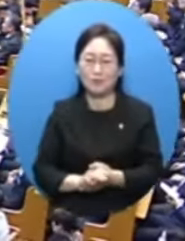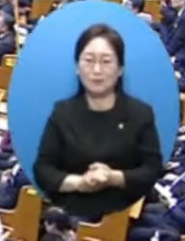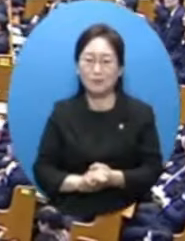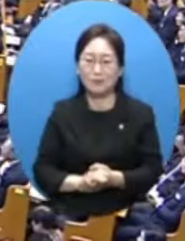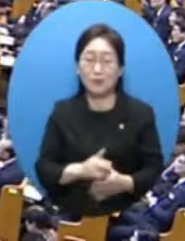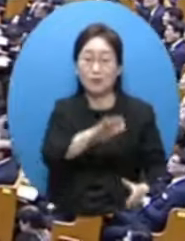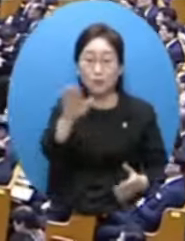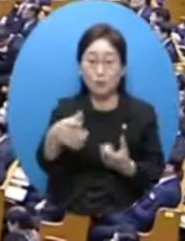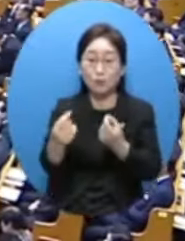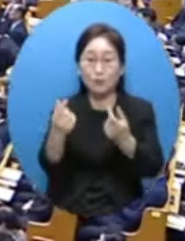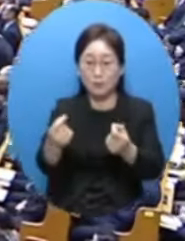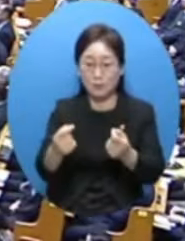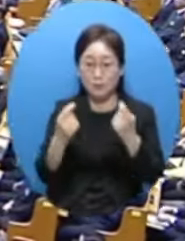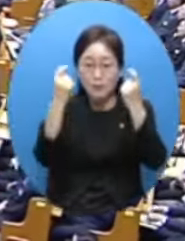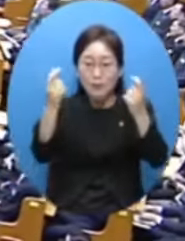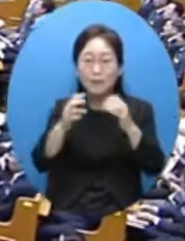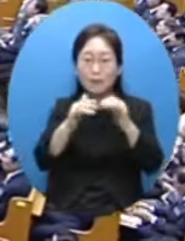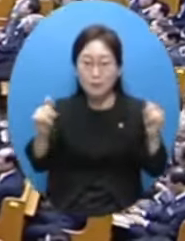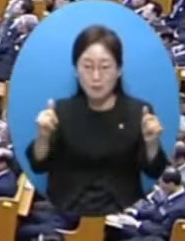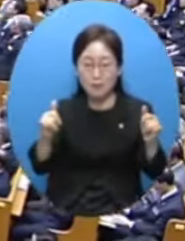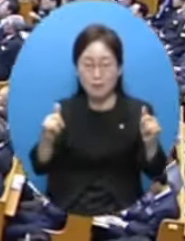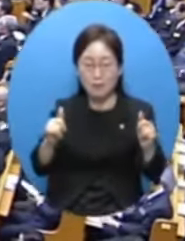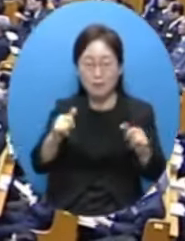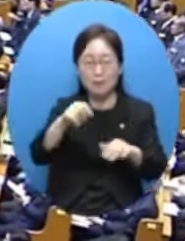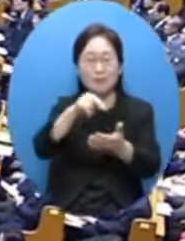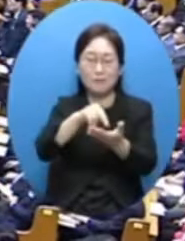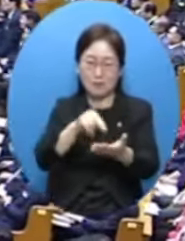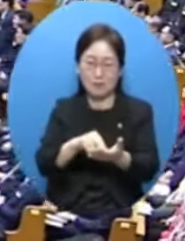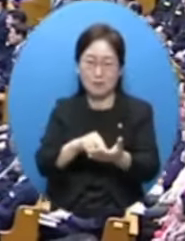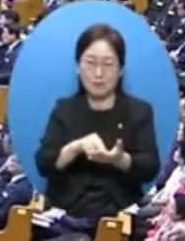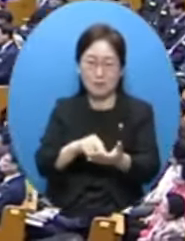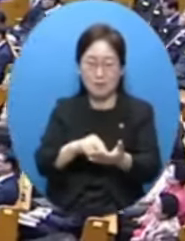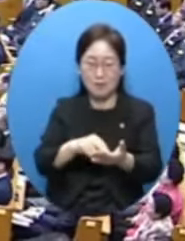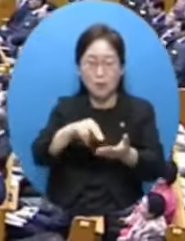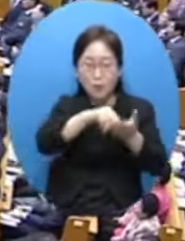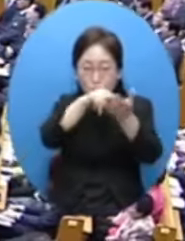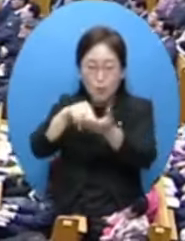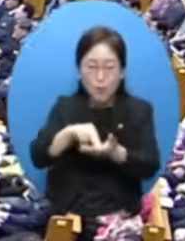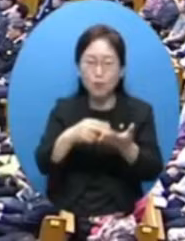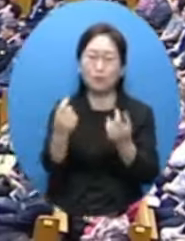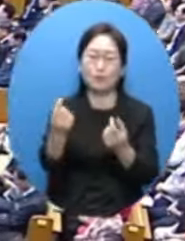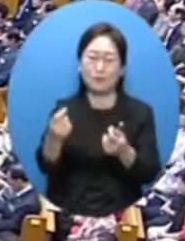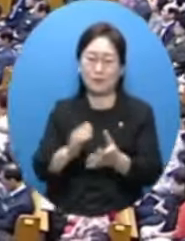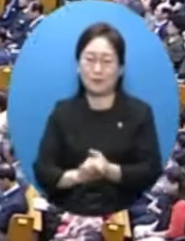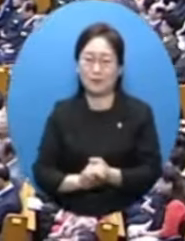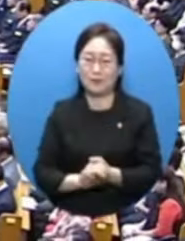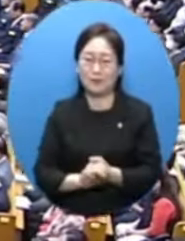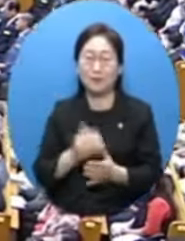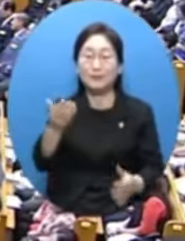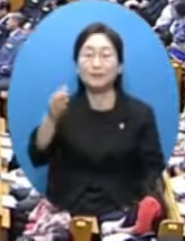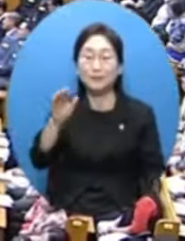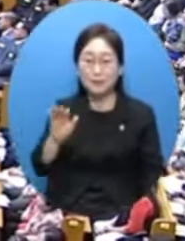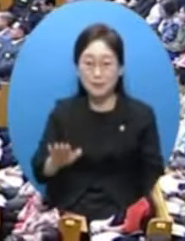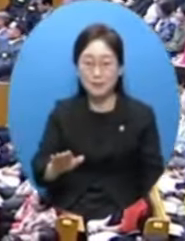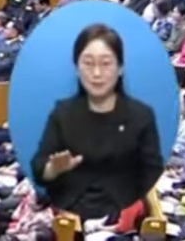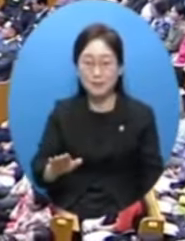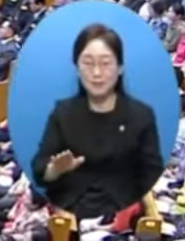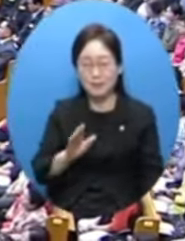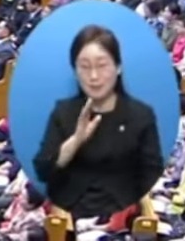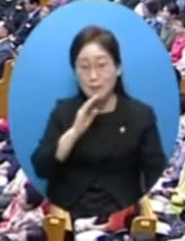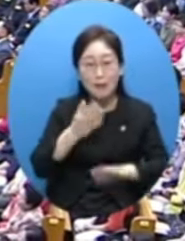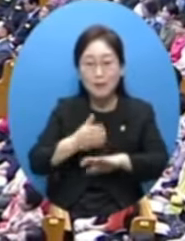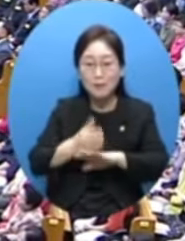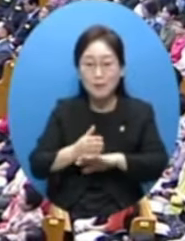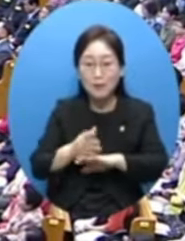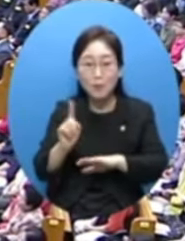우리는 그 같은 나그네길 인생을 살아가고 있는 것입니다. 외로운 인생을 살아가고 있는 것입니다. 그런데 참으로 감사한 것은